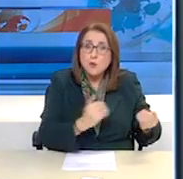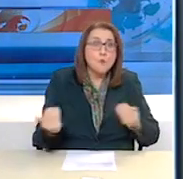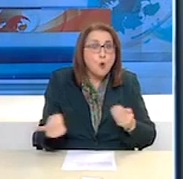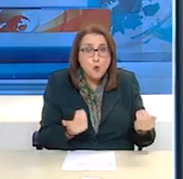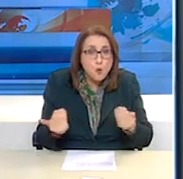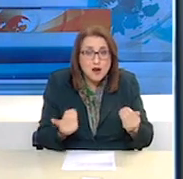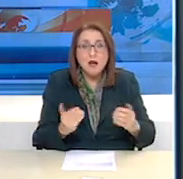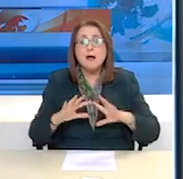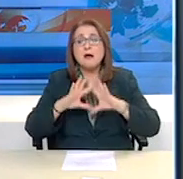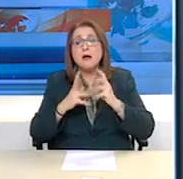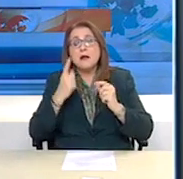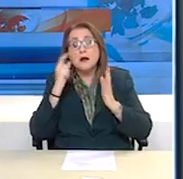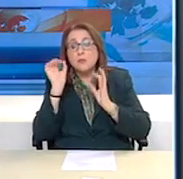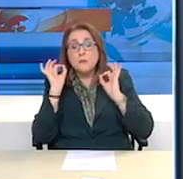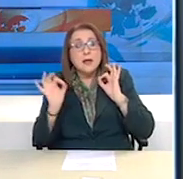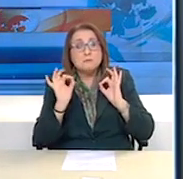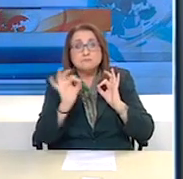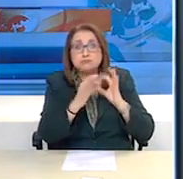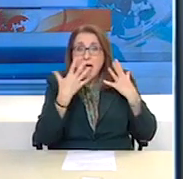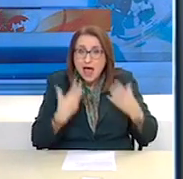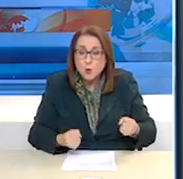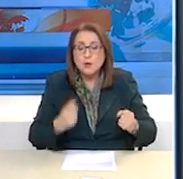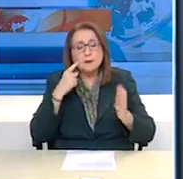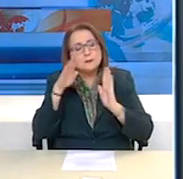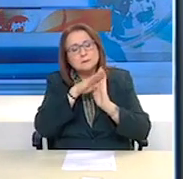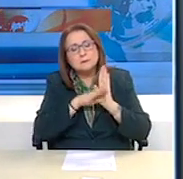και θεραπευτικός αλγόριθμος για την νόσο.